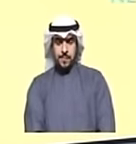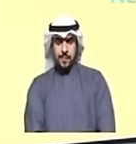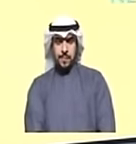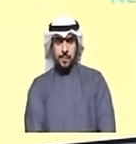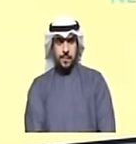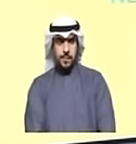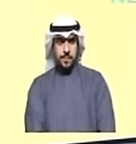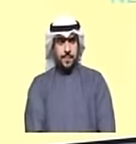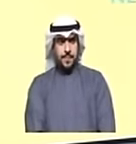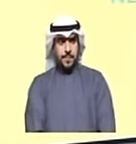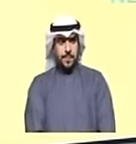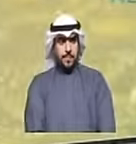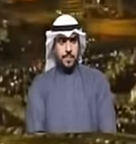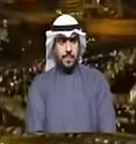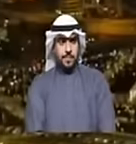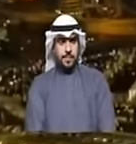يوسف